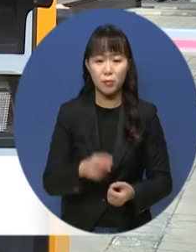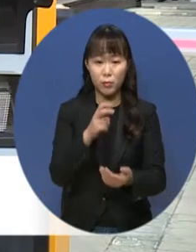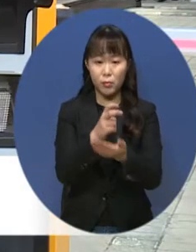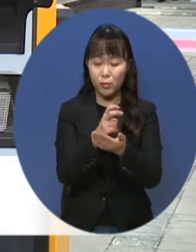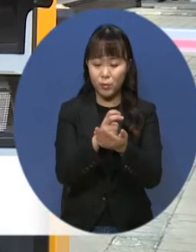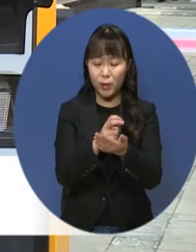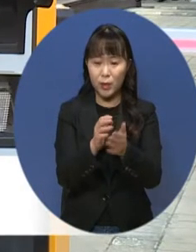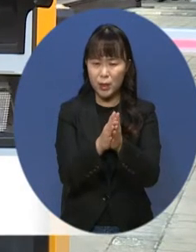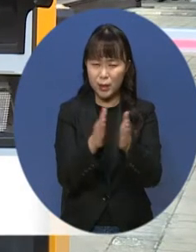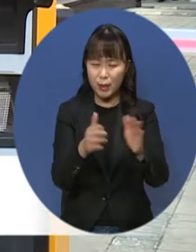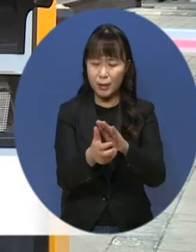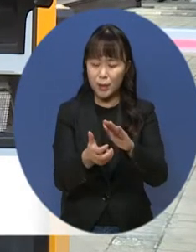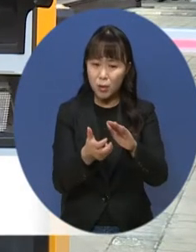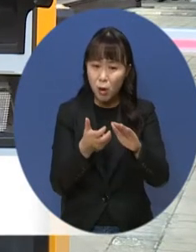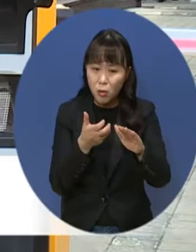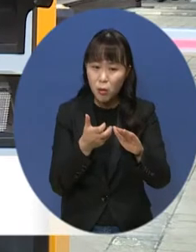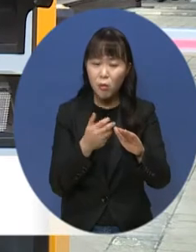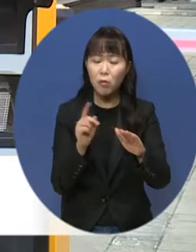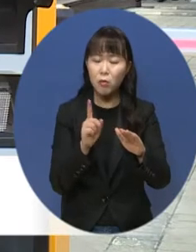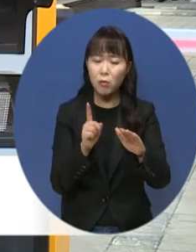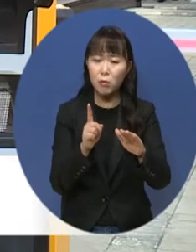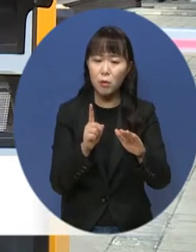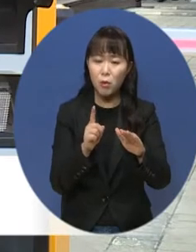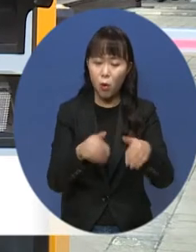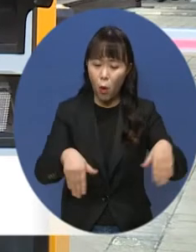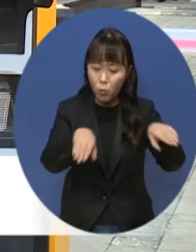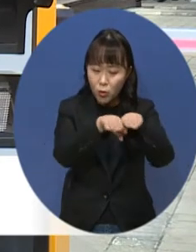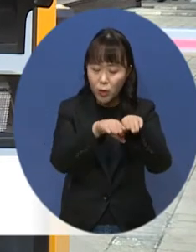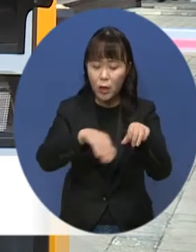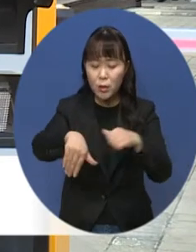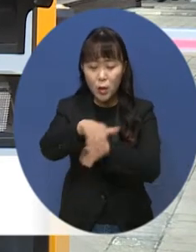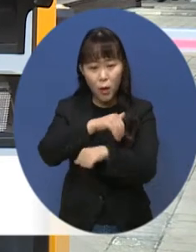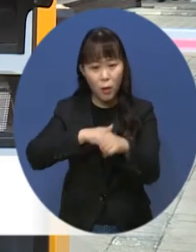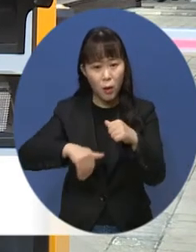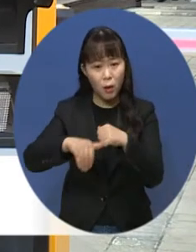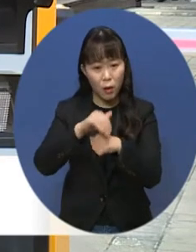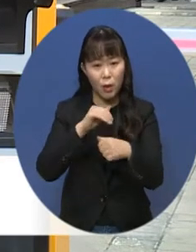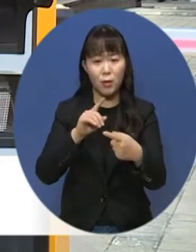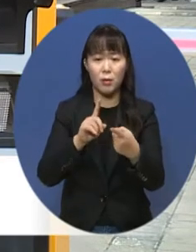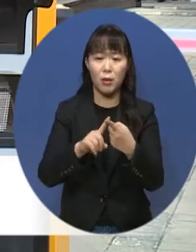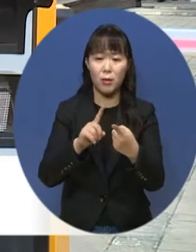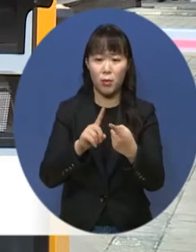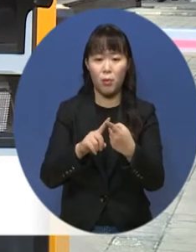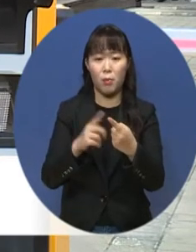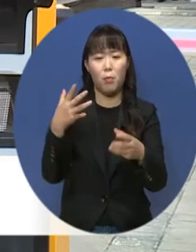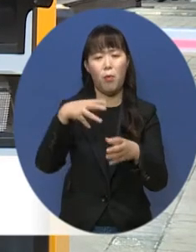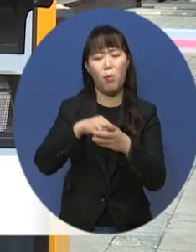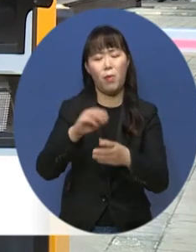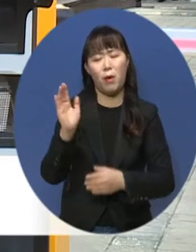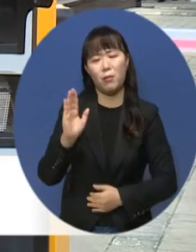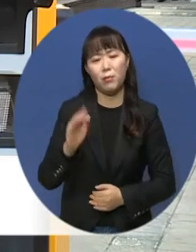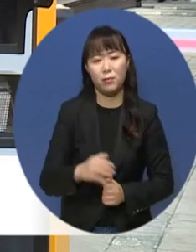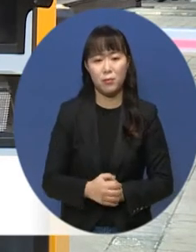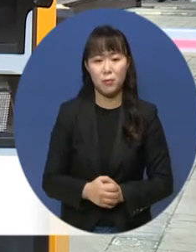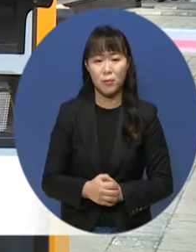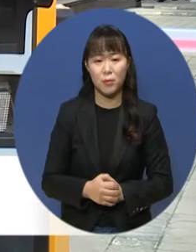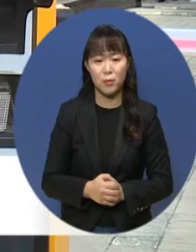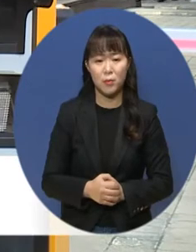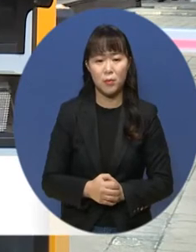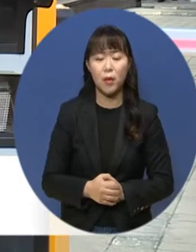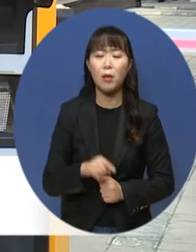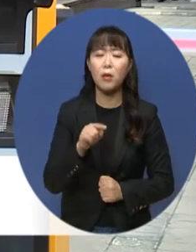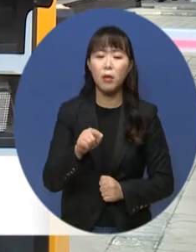이전의 건물, 뭐 시행 이전의 어떤 상황에 대한 부분이 적용되지 않는다는 부분인데요. 이